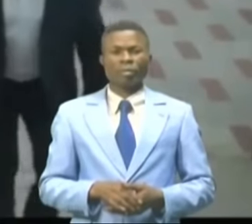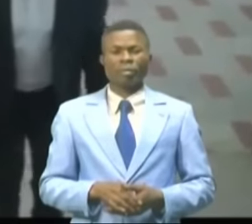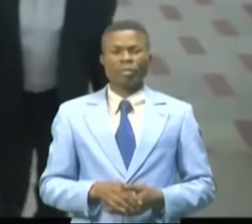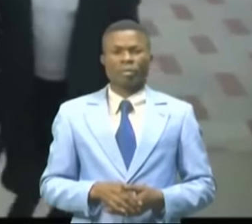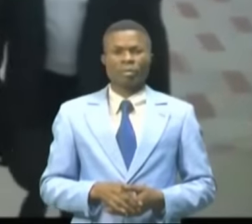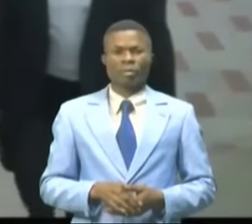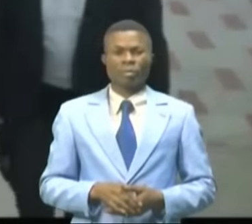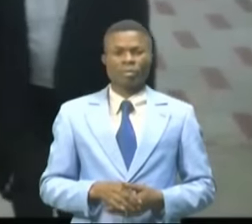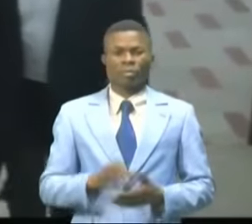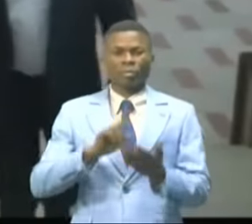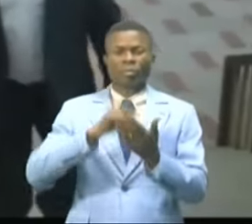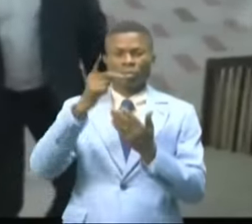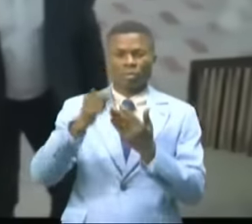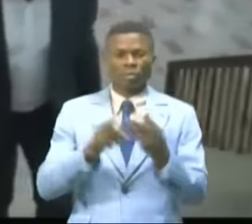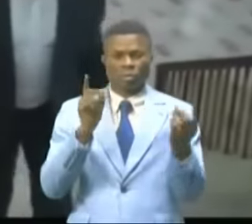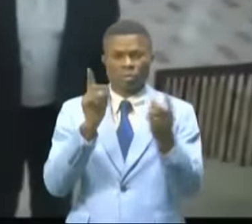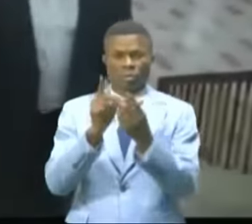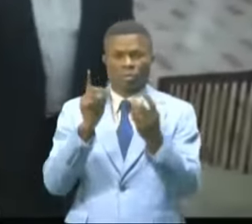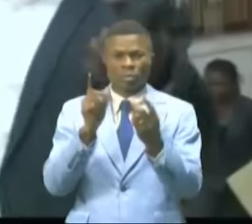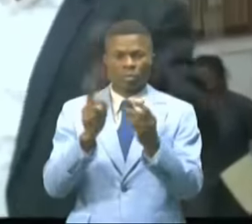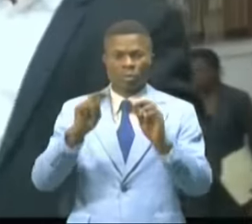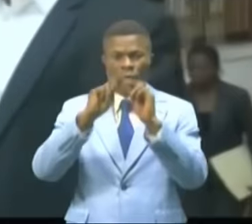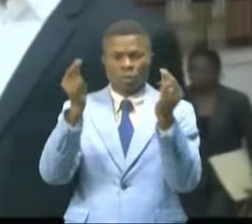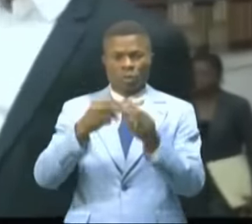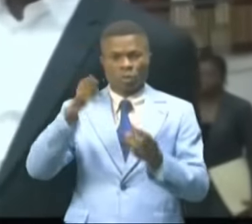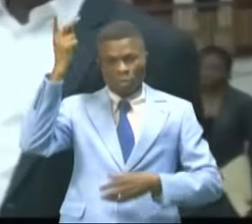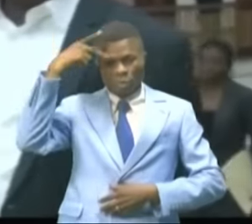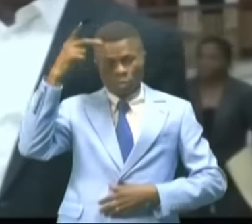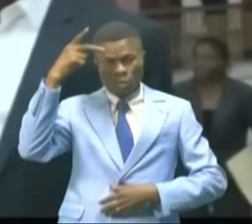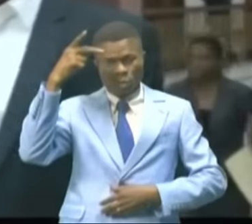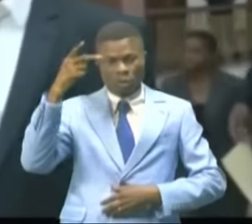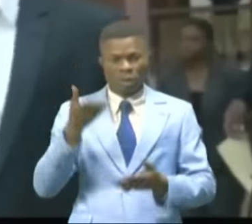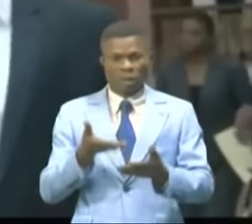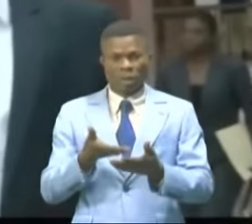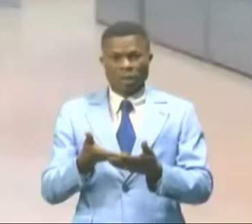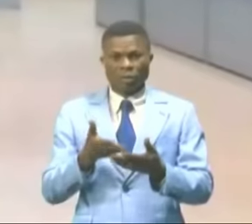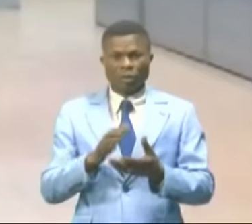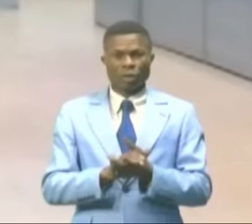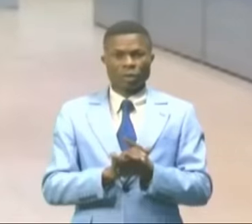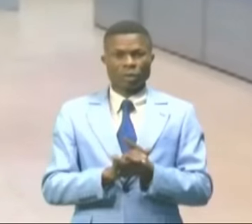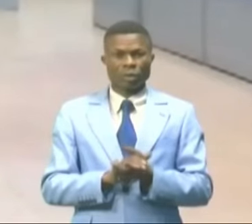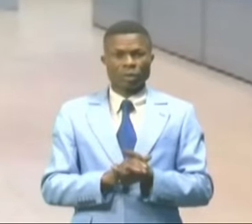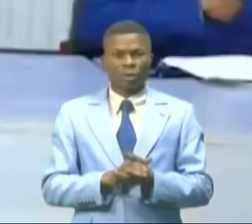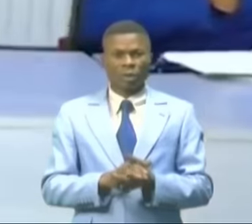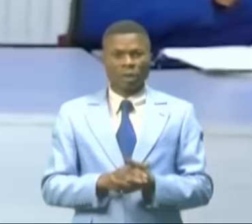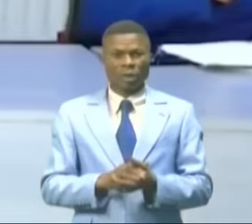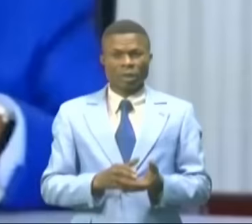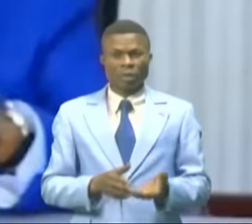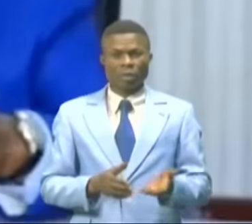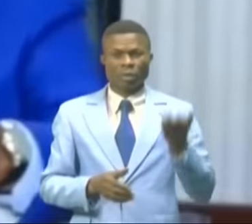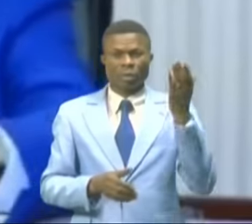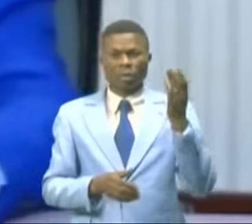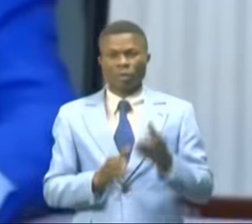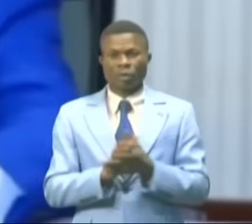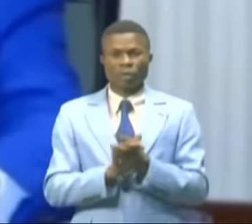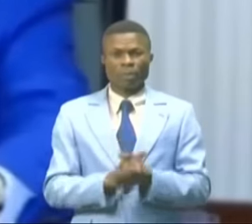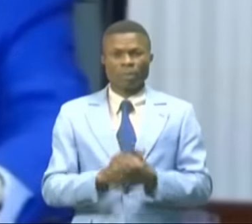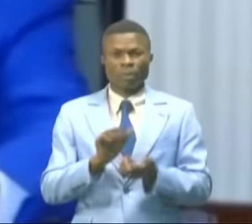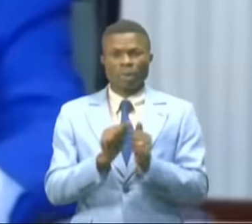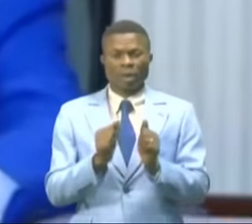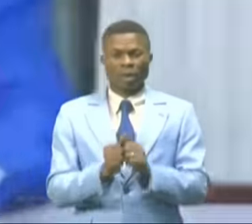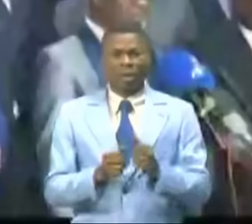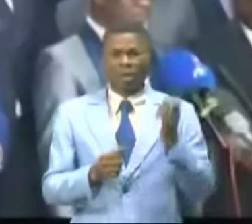En marge des consultations des forces politiques de l'Union sacrée initiées par le président de l'Assemblée nationale, Vital Kamerhe,